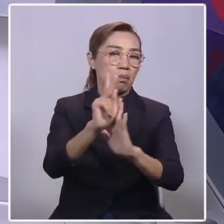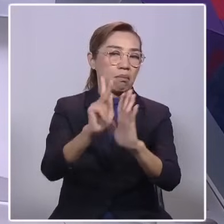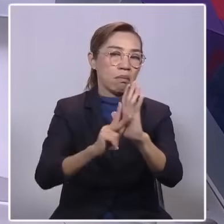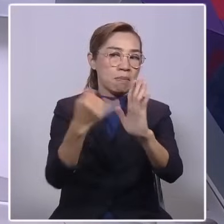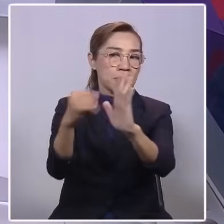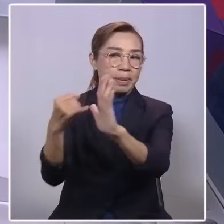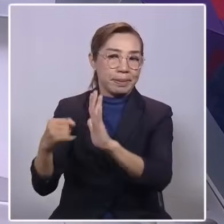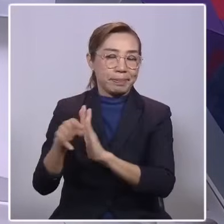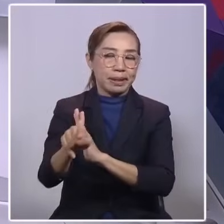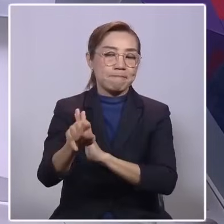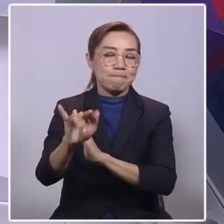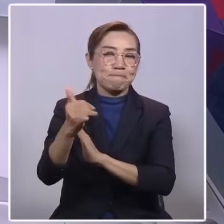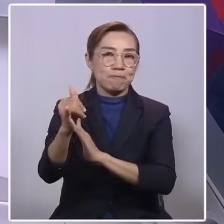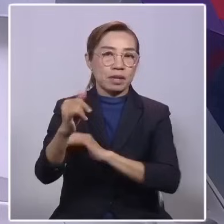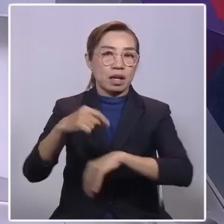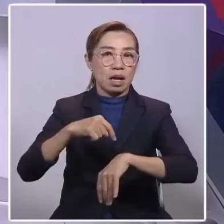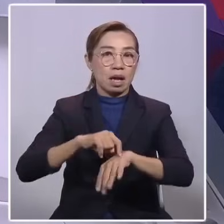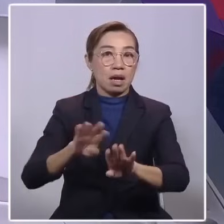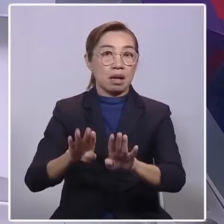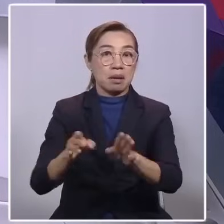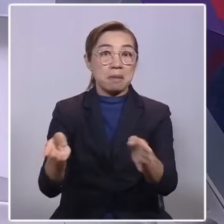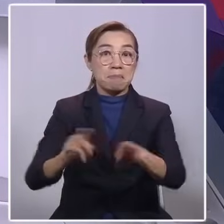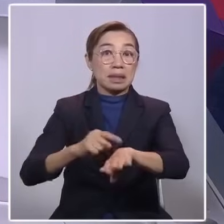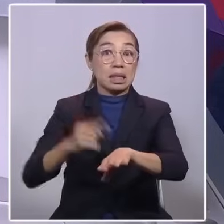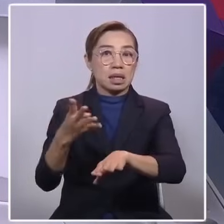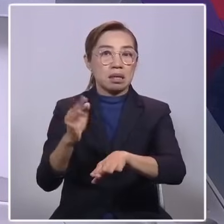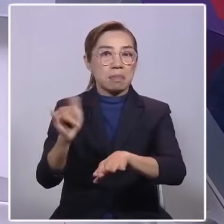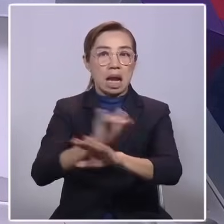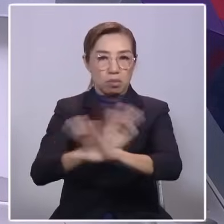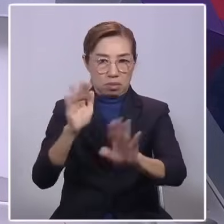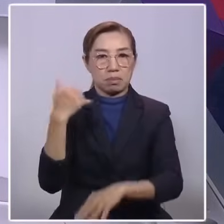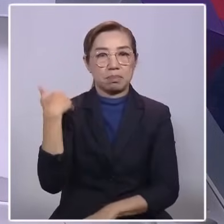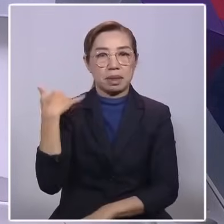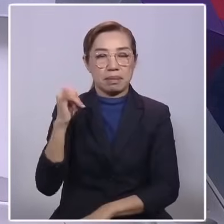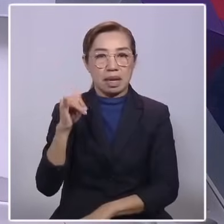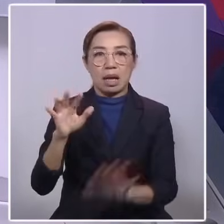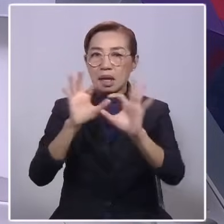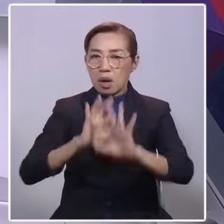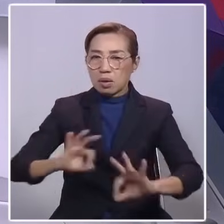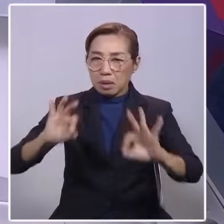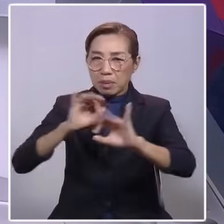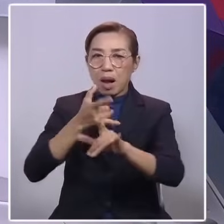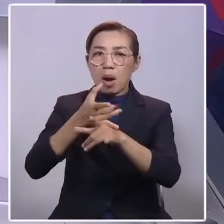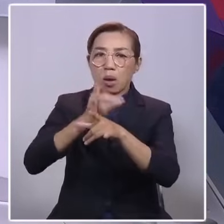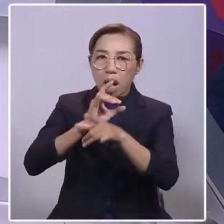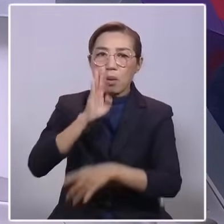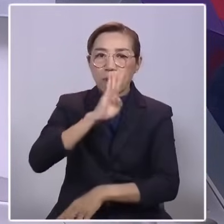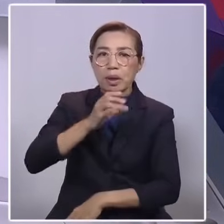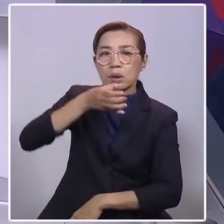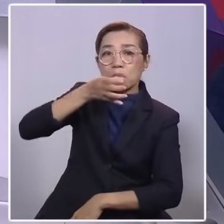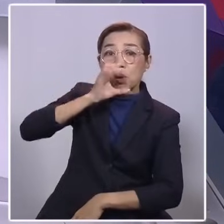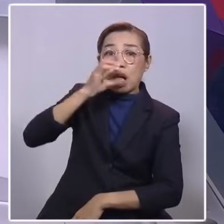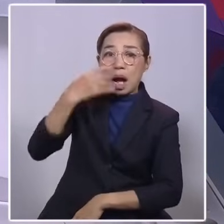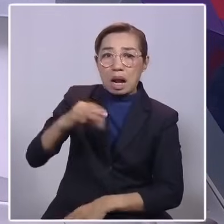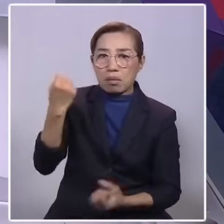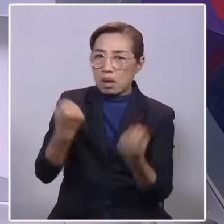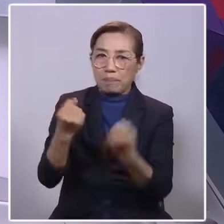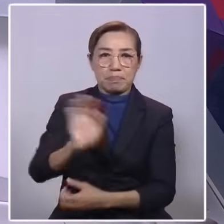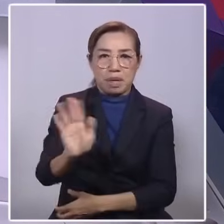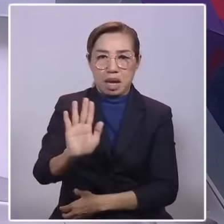หลายทั้งแหล่เนี่ยก็อาจจะมีการยกเลิกได้ทันทีอ่านี่นะคะและที่สำคัญดื่มไม่ขับเพื่อความปลอดภัยของตัวคุณเองแล้วก็คนใช้รถใช้ถนนด้วยนะ